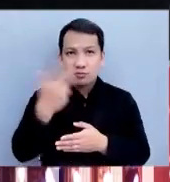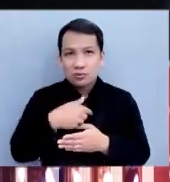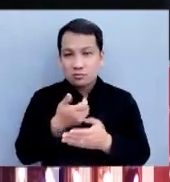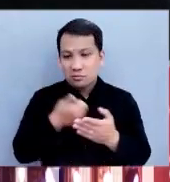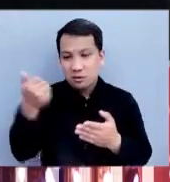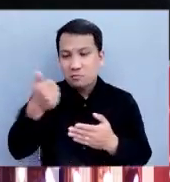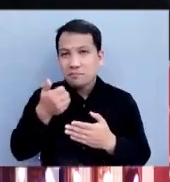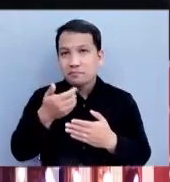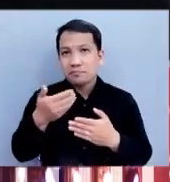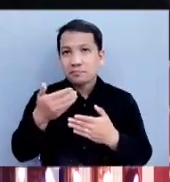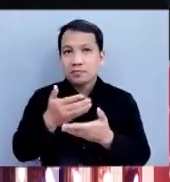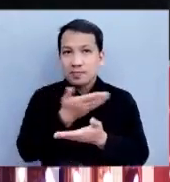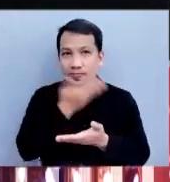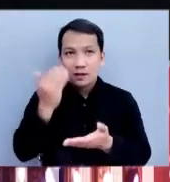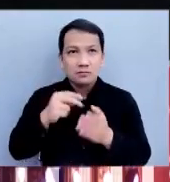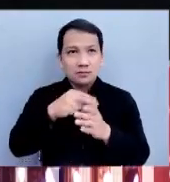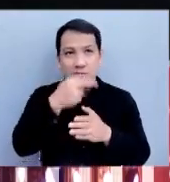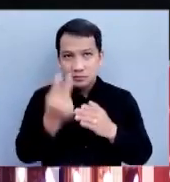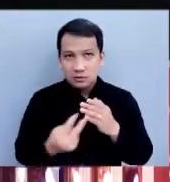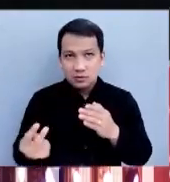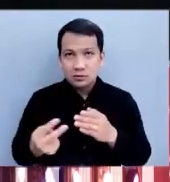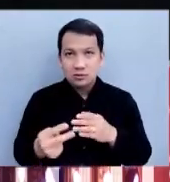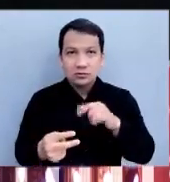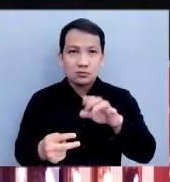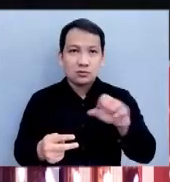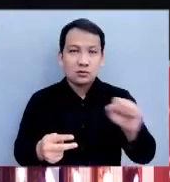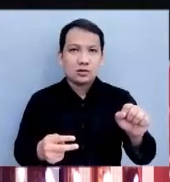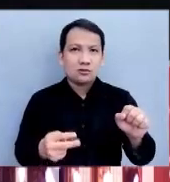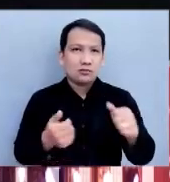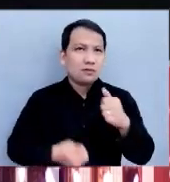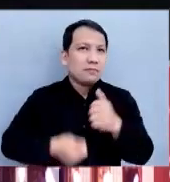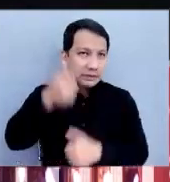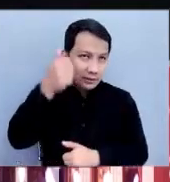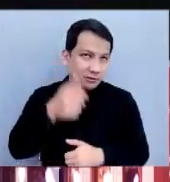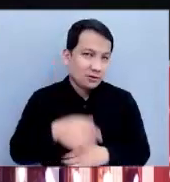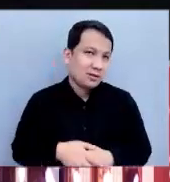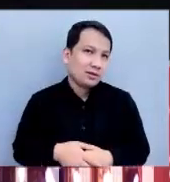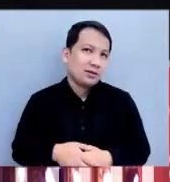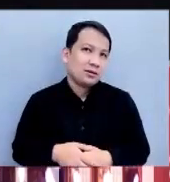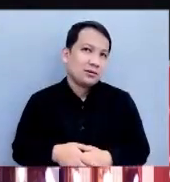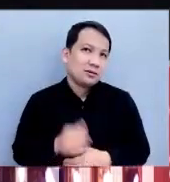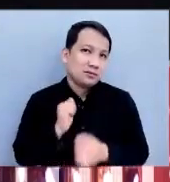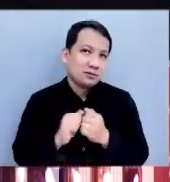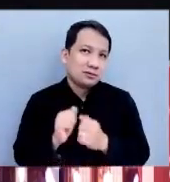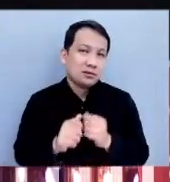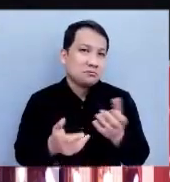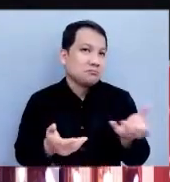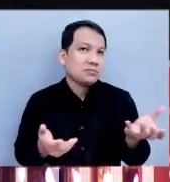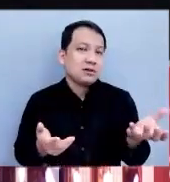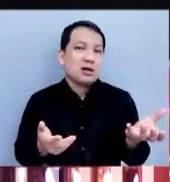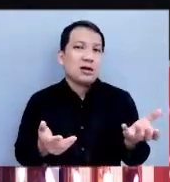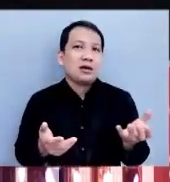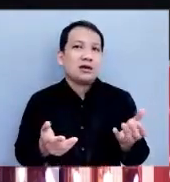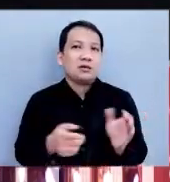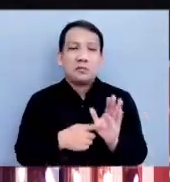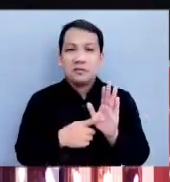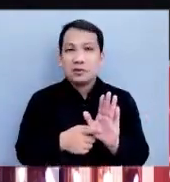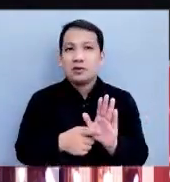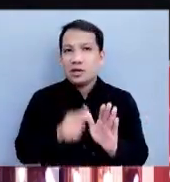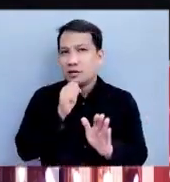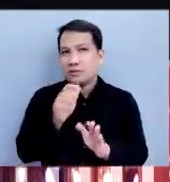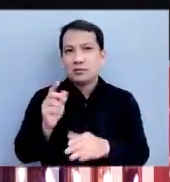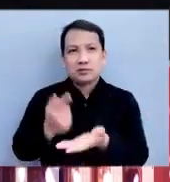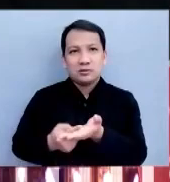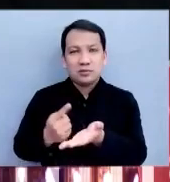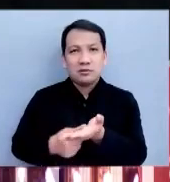beaches, in the best dive, yung Tubo Taha. Panalo yan. So, ibig sabihin, hindi na dapat